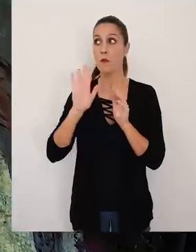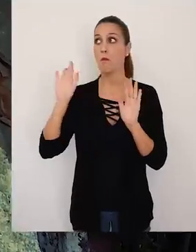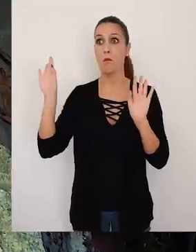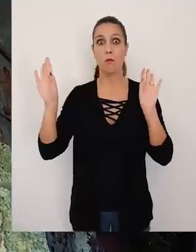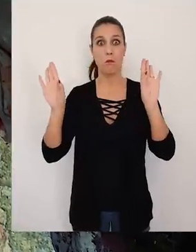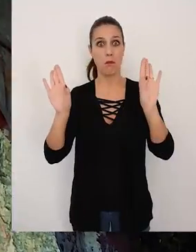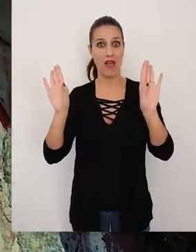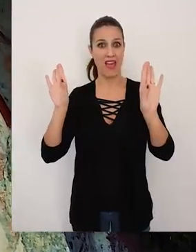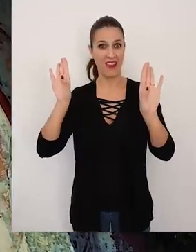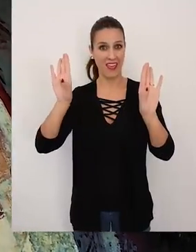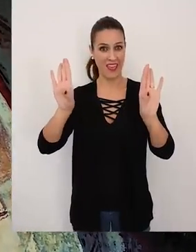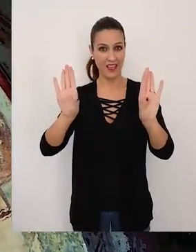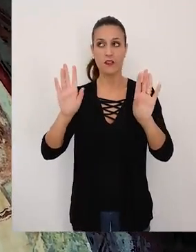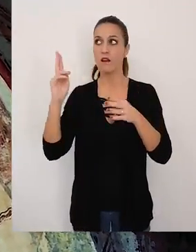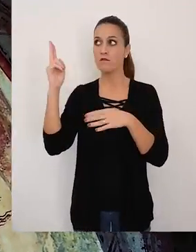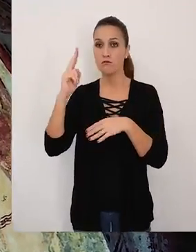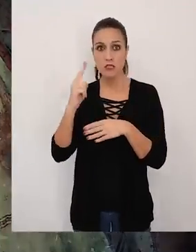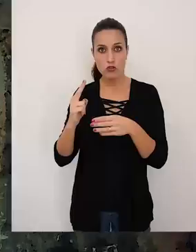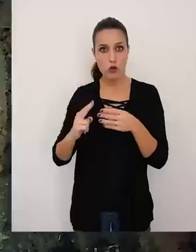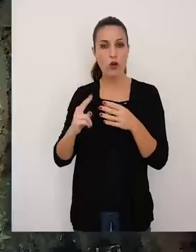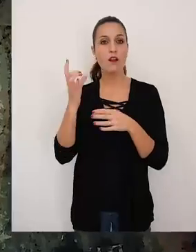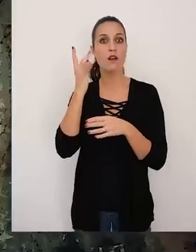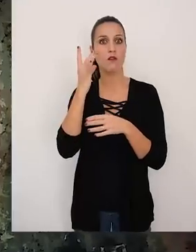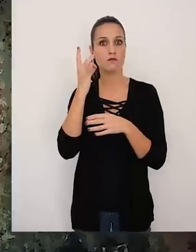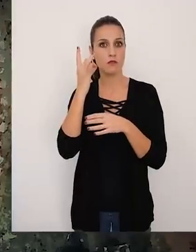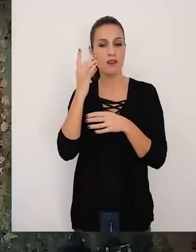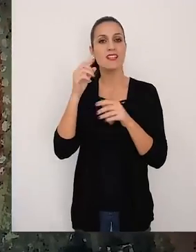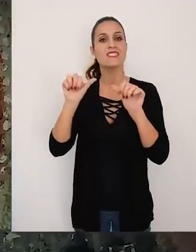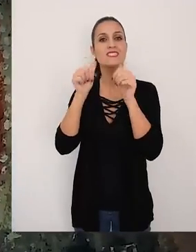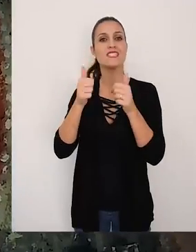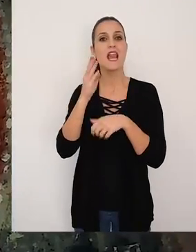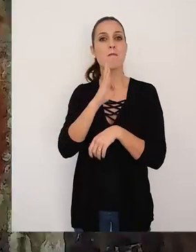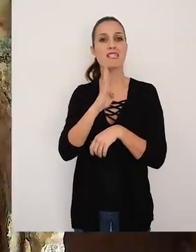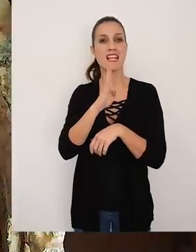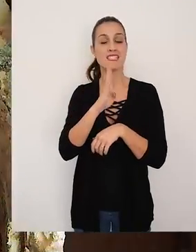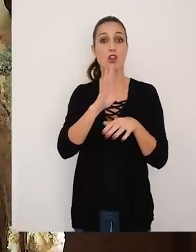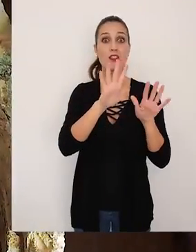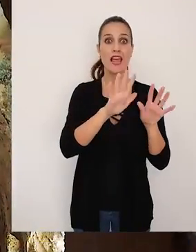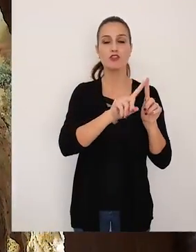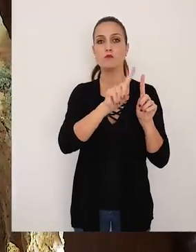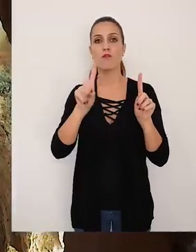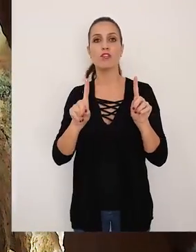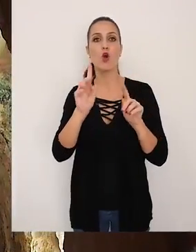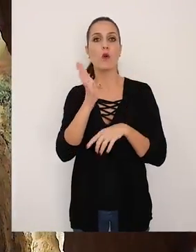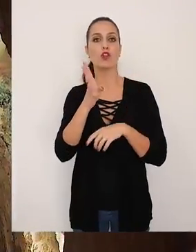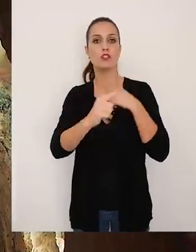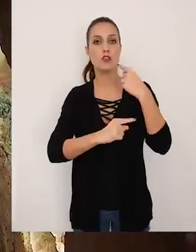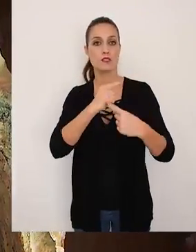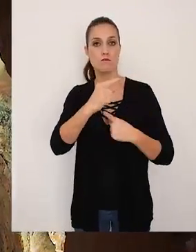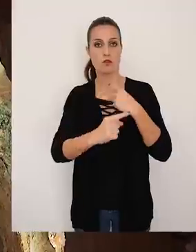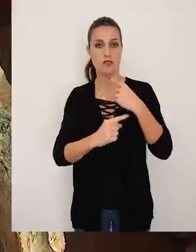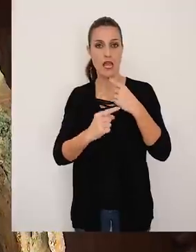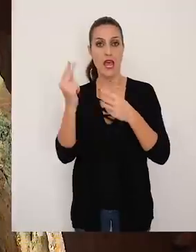Le pareti custodiscono il prezioso patrimonio pittorico realizzato nello stile bizantino tra il X e il XIV